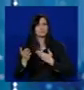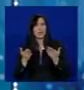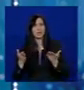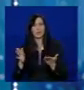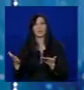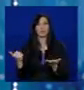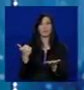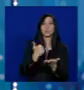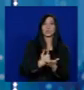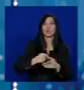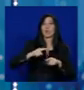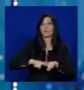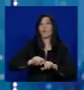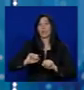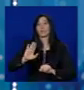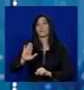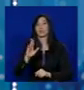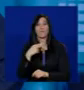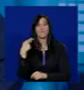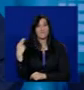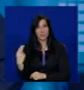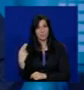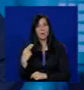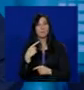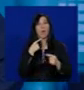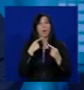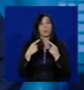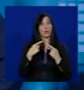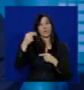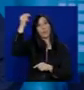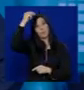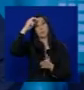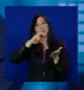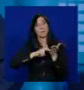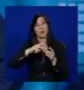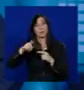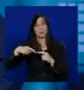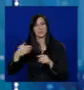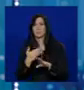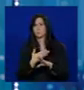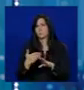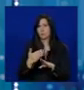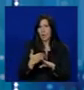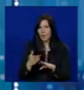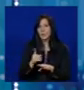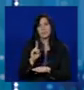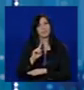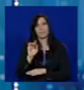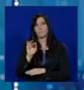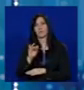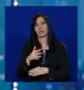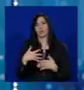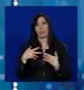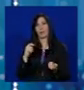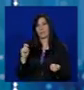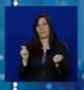назначавате юристката на вашата фирма, на договор в Българската банка за развитие и така нататък. Не бих желал да